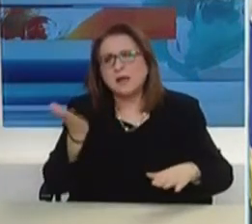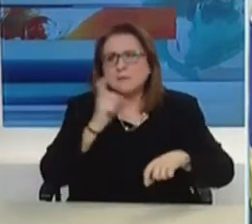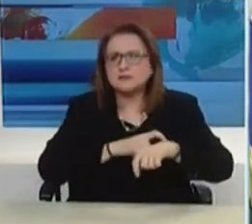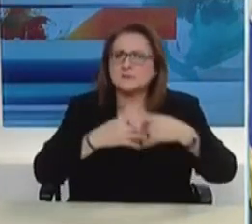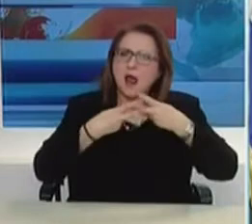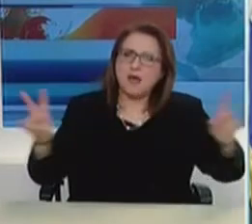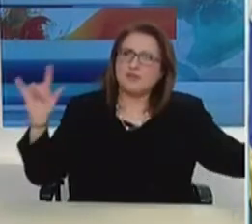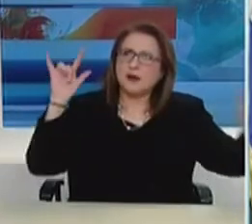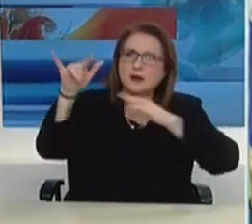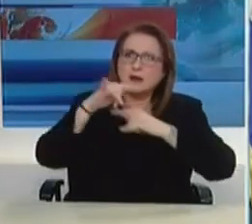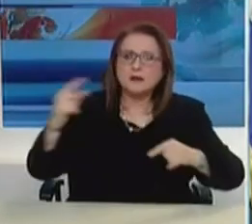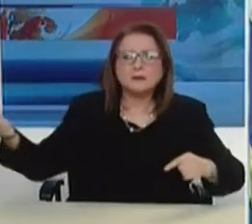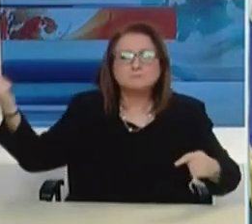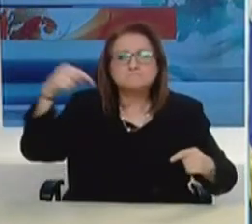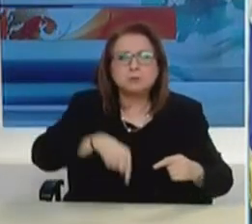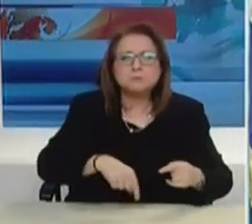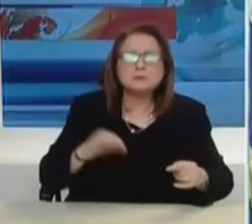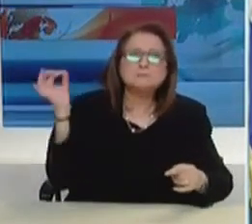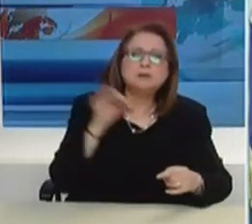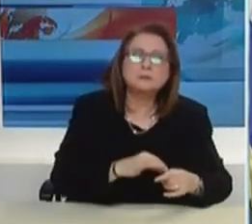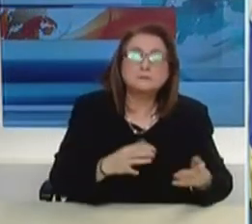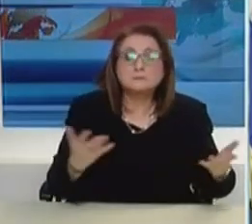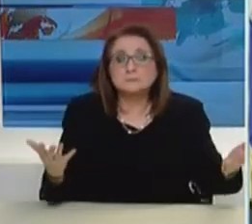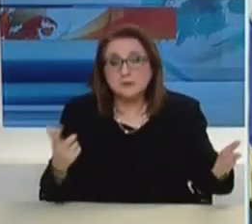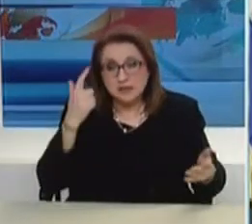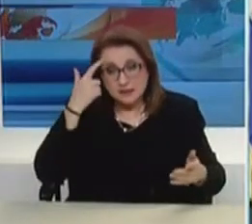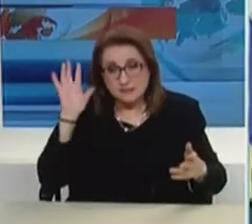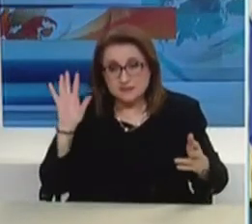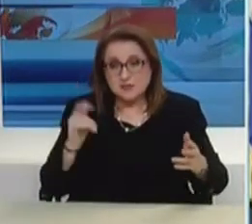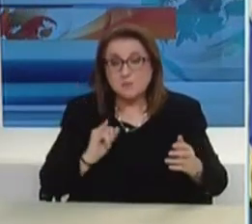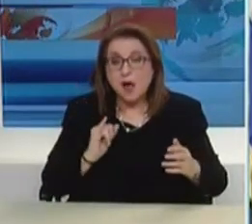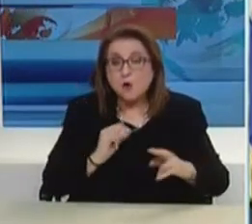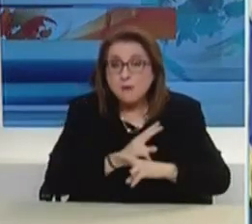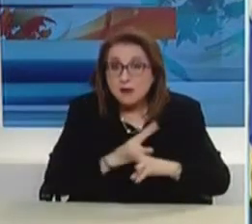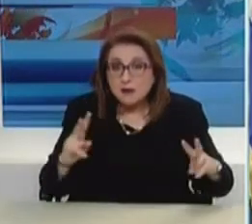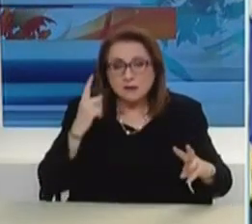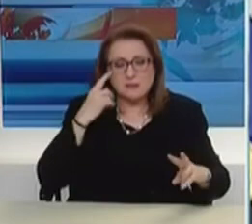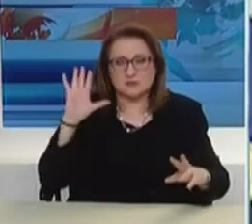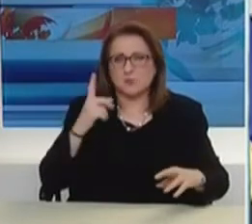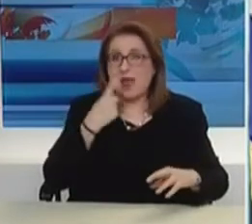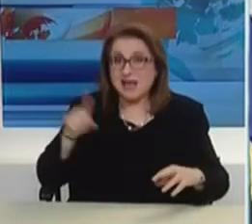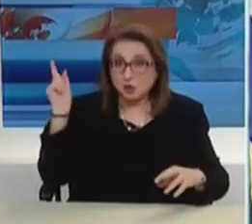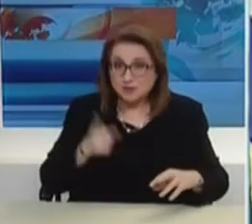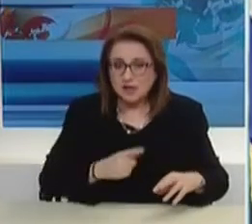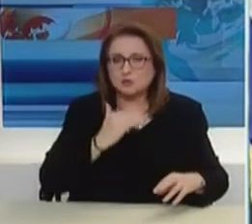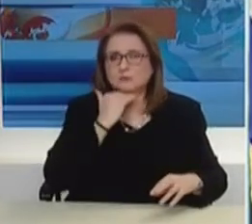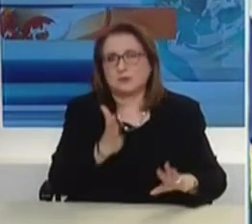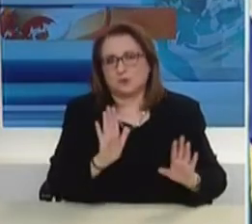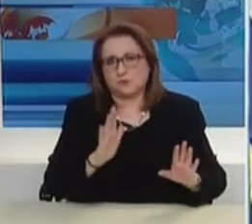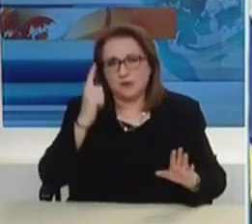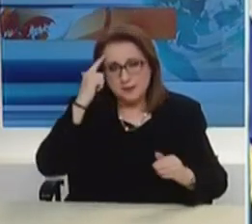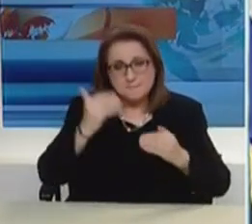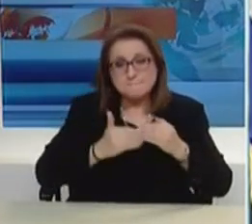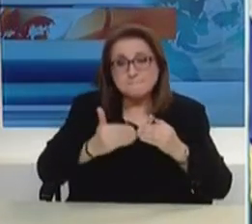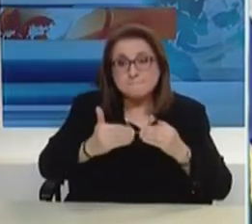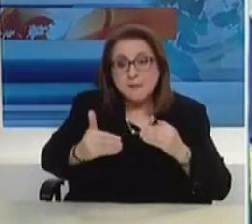συνθήκες που δεν θα ευνοούν τη διασπορά του ιού, αλλά δεν το γνωρίζουμε. Κανένας αυτή τη στιγμή δεν μπορεί να το πει με σαφήνεια ούτε 100%. Να σας θυμίσω εδώ ότι